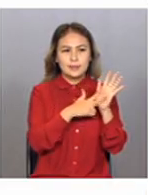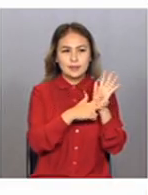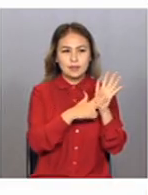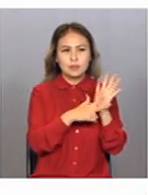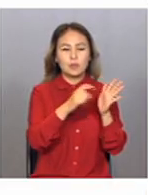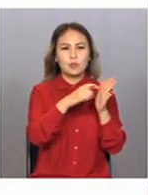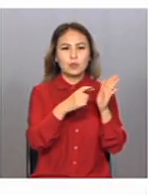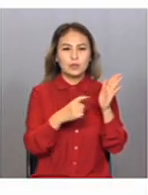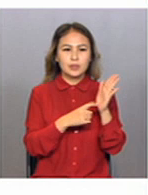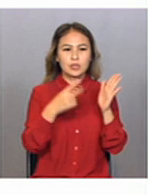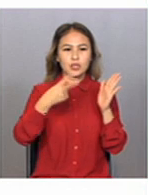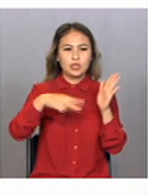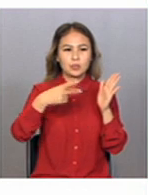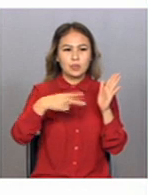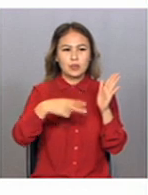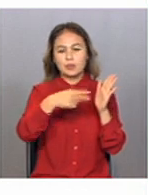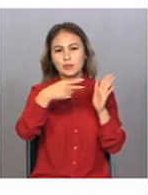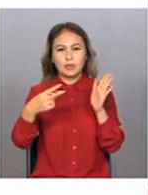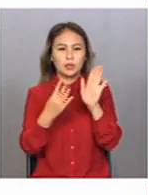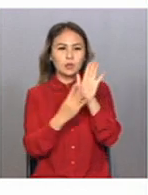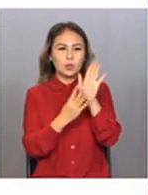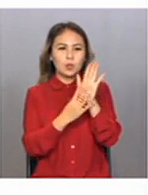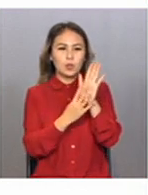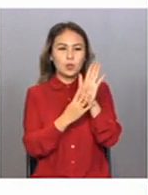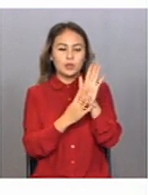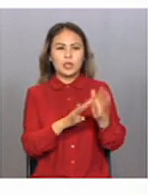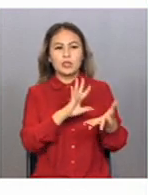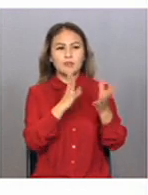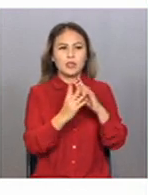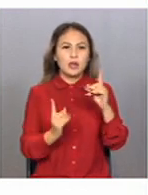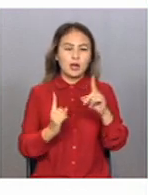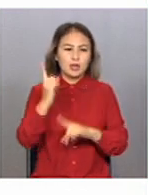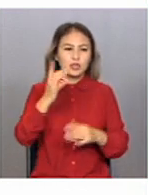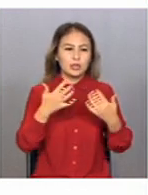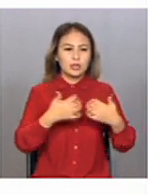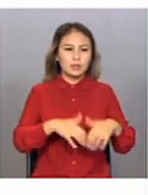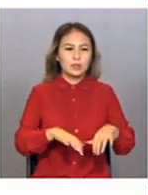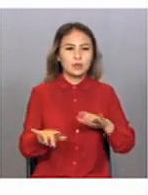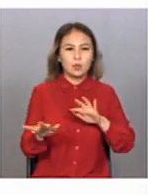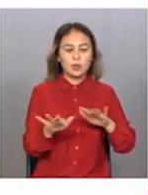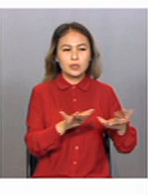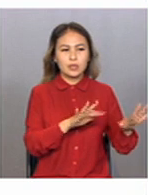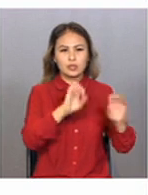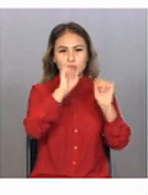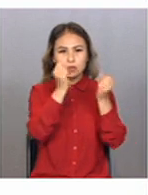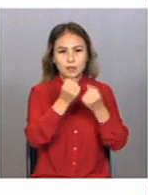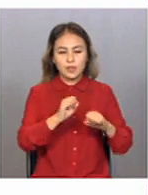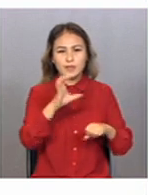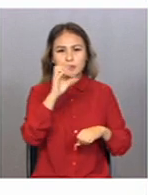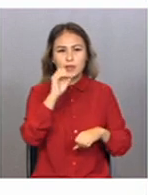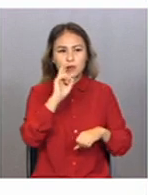20-ның бөліндісі 9-ға тең. Демек, ғарыш кемесінің қозғалыс жылдамдығы